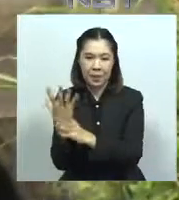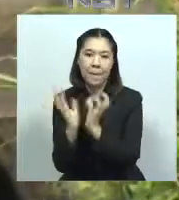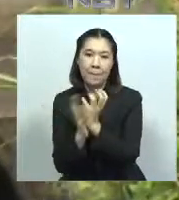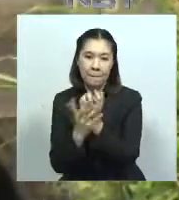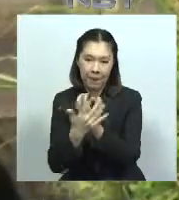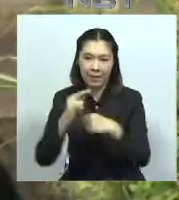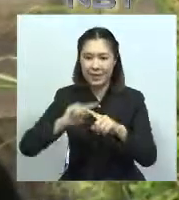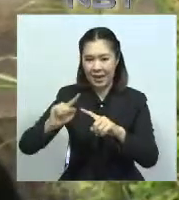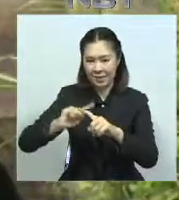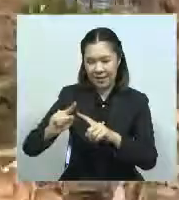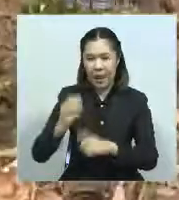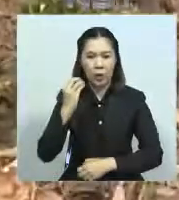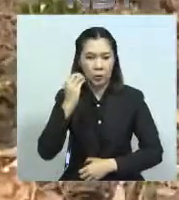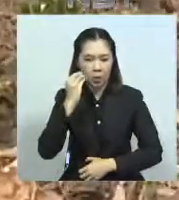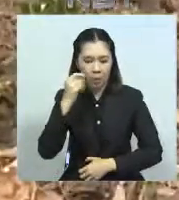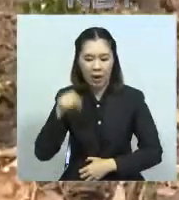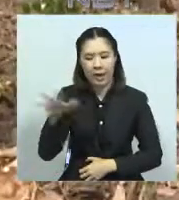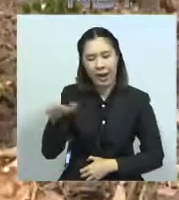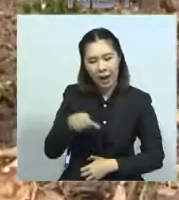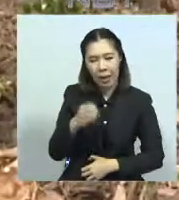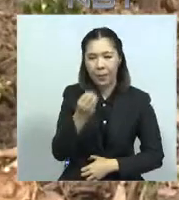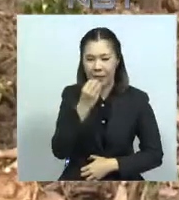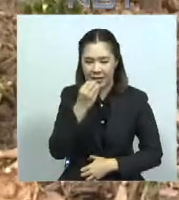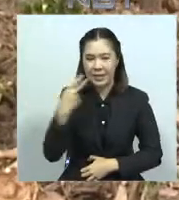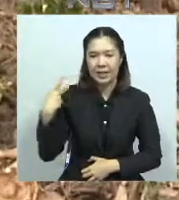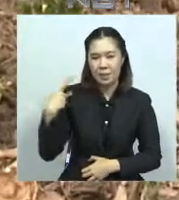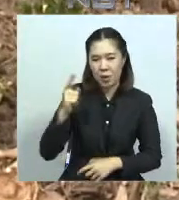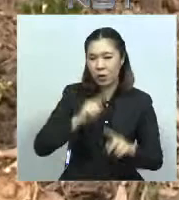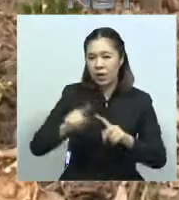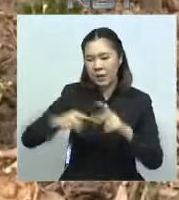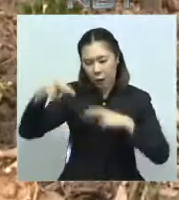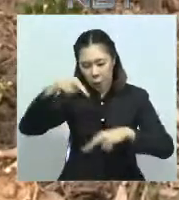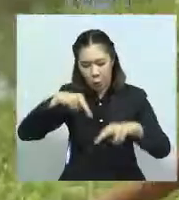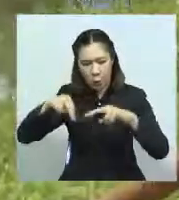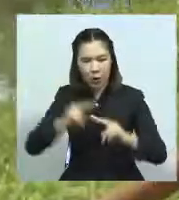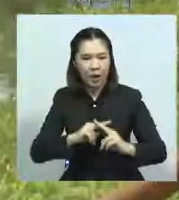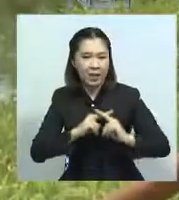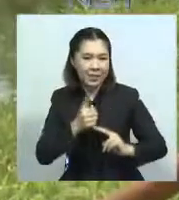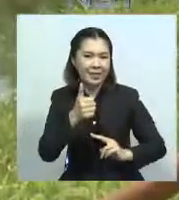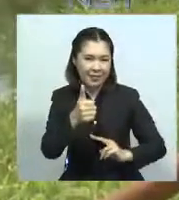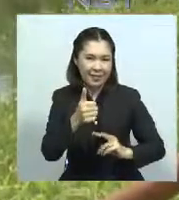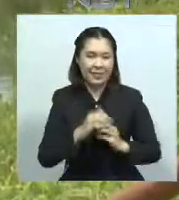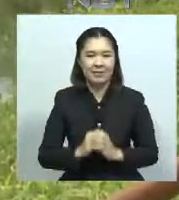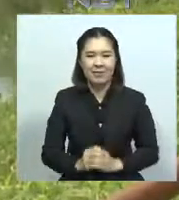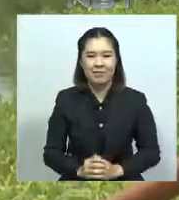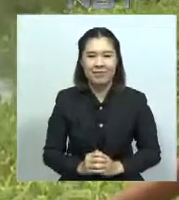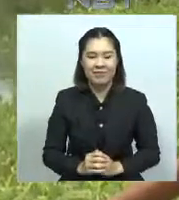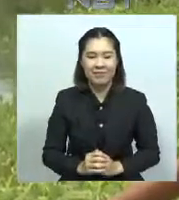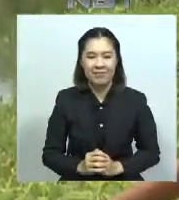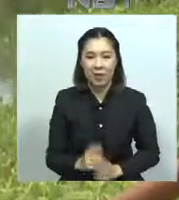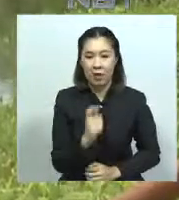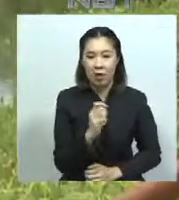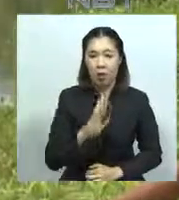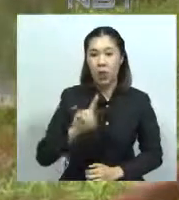ซึ่งทุกคนในหมู่บ้านสามารถมาใช้ประโยชน์ได้โดยช่วยกันดูแลในสิ่งที่พวกเขาได้สร้างและอนุรักษ์ไว้สำหรับอบต.